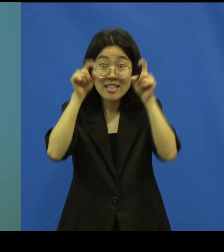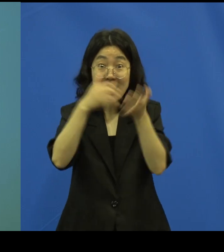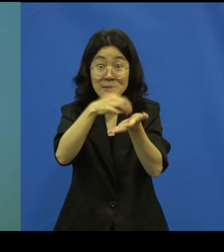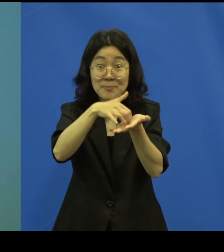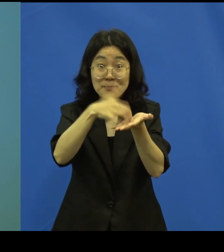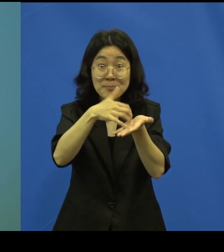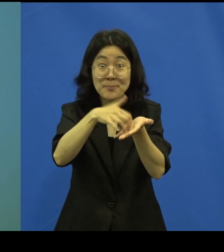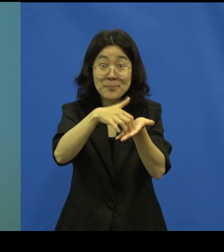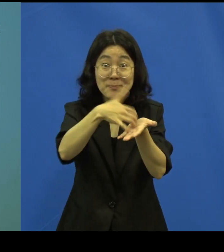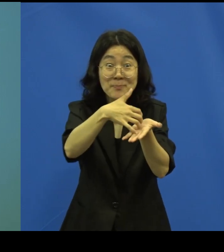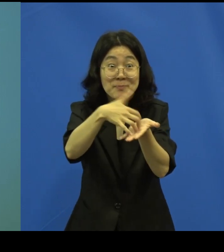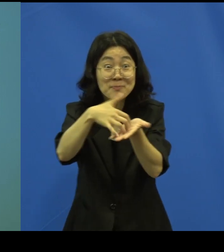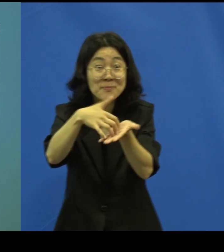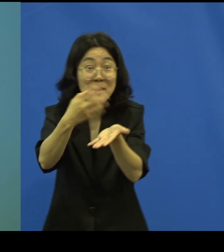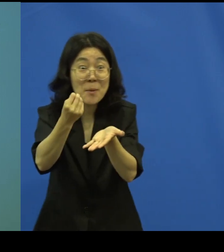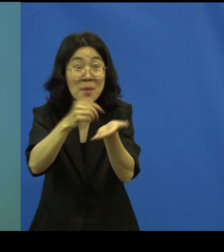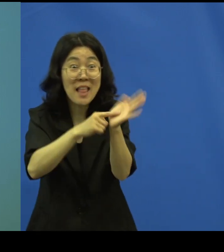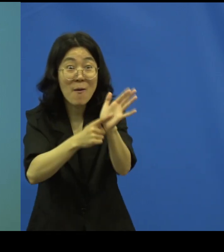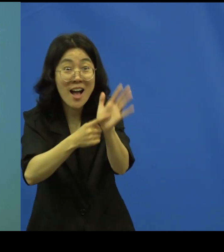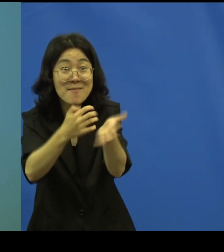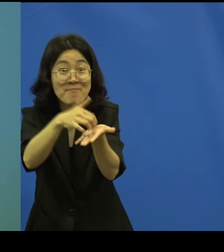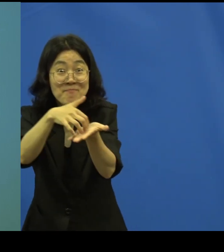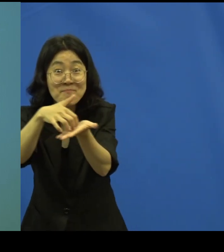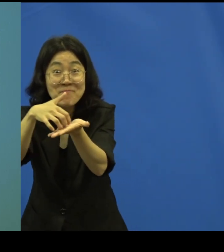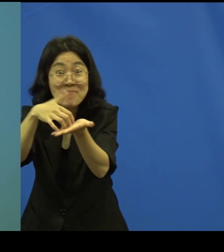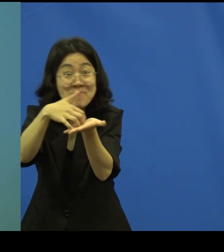여러분들이 집에 가서 찾아보시면 좋겠는데